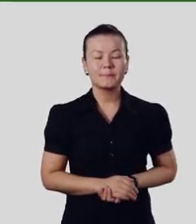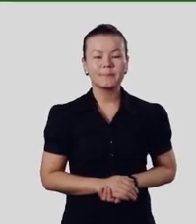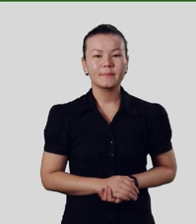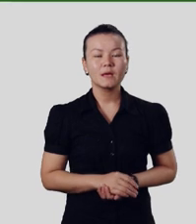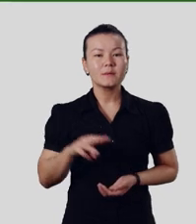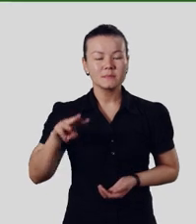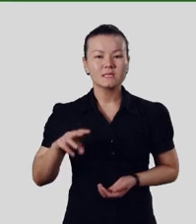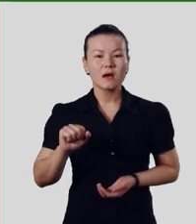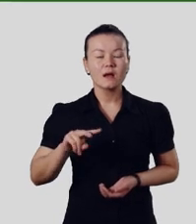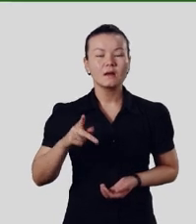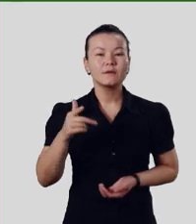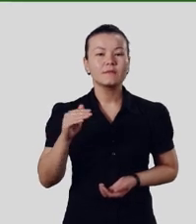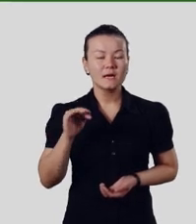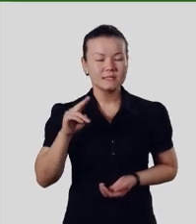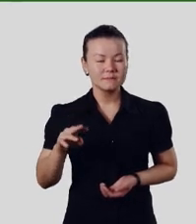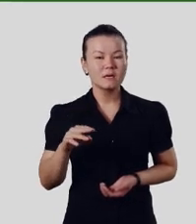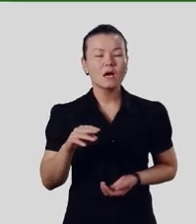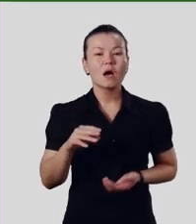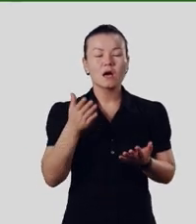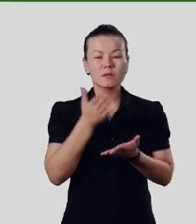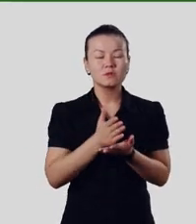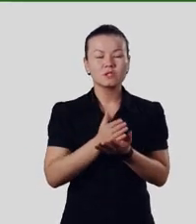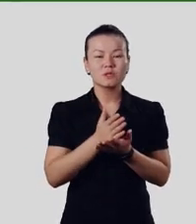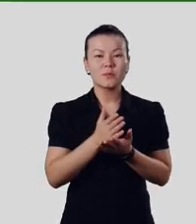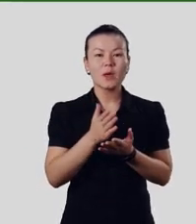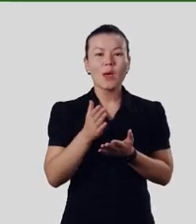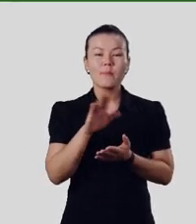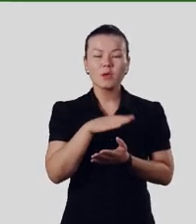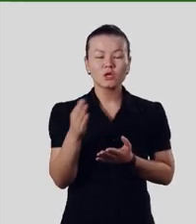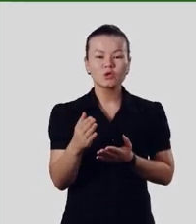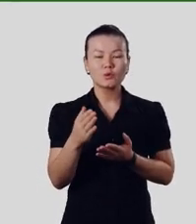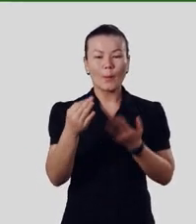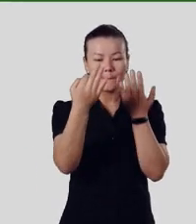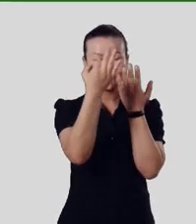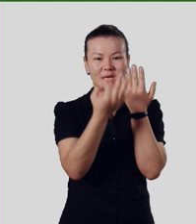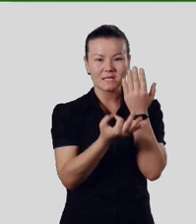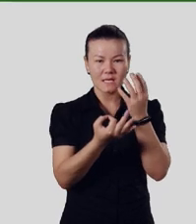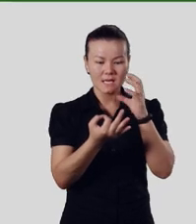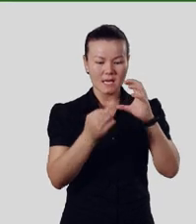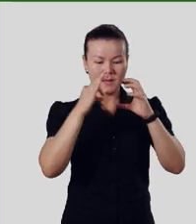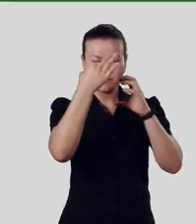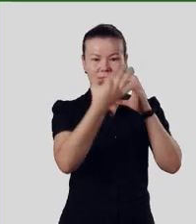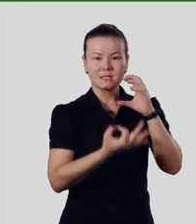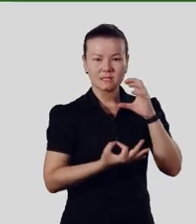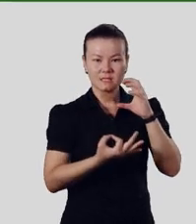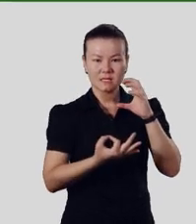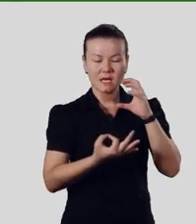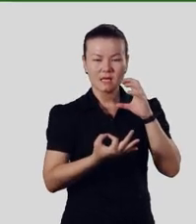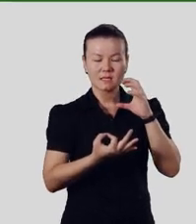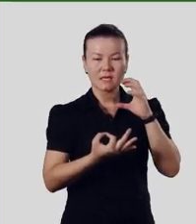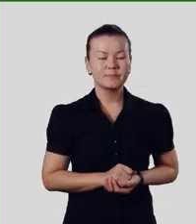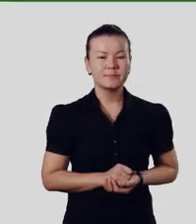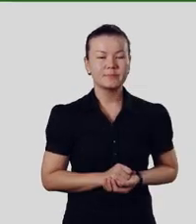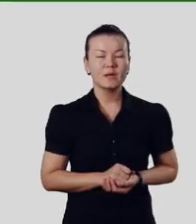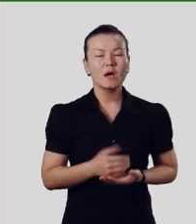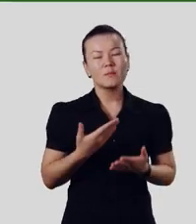Мыс Альмади расположен между меридианами 15 и 30 градусов к западу от начального